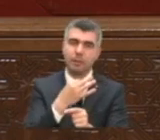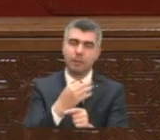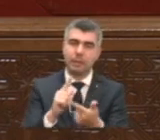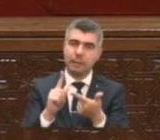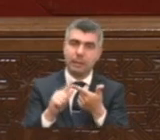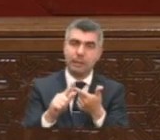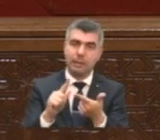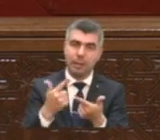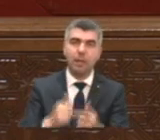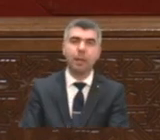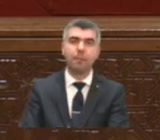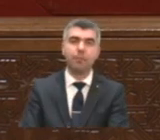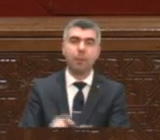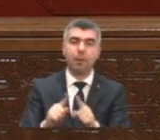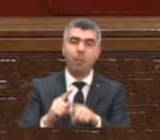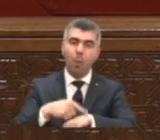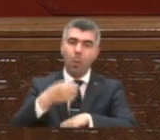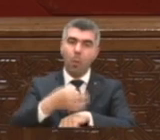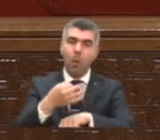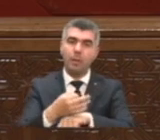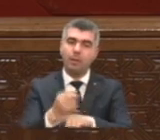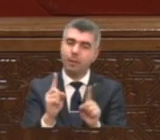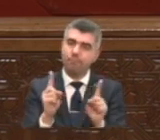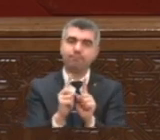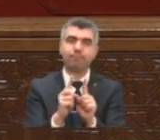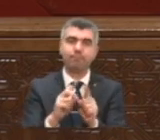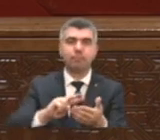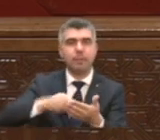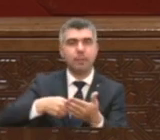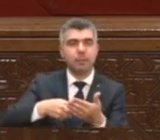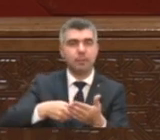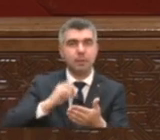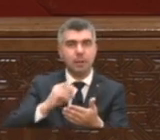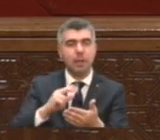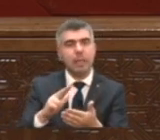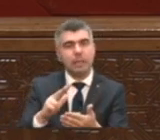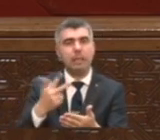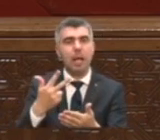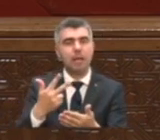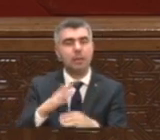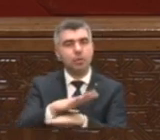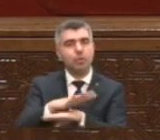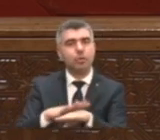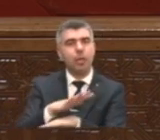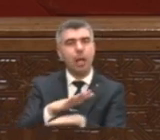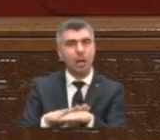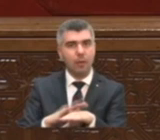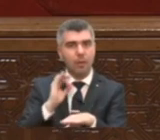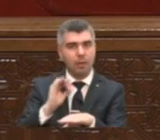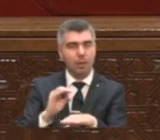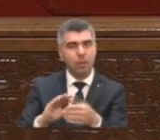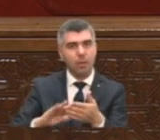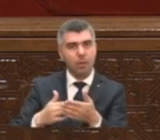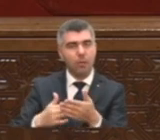ثانيا خصنا نضبطوا المهله ديال المصادقه. ثالثا نمشيو في الجهويه ما خصهاش تبقى فقط